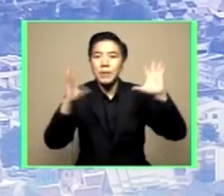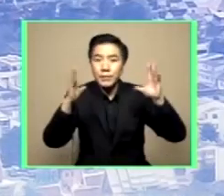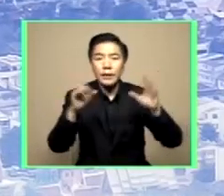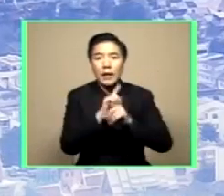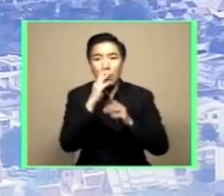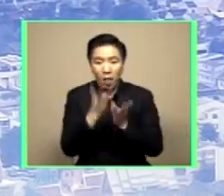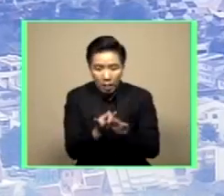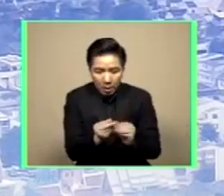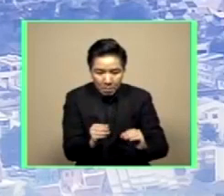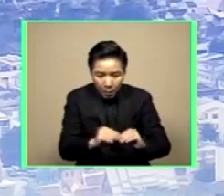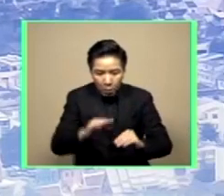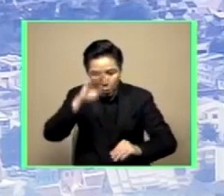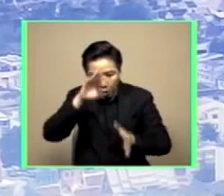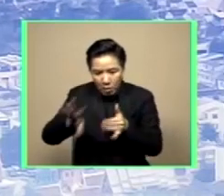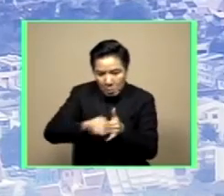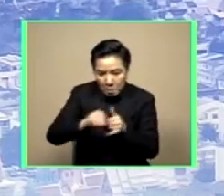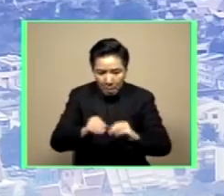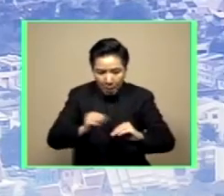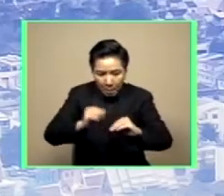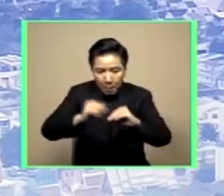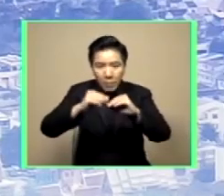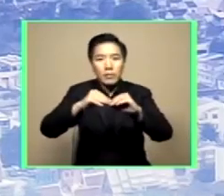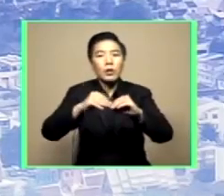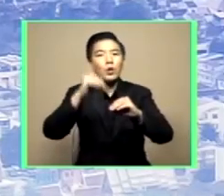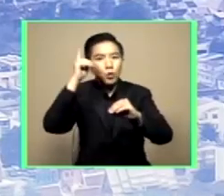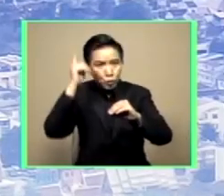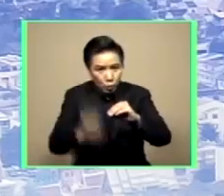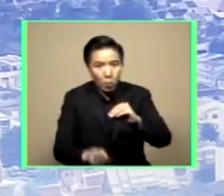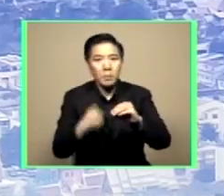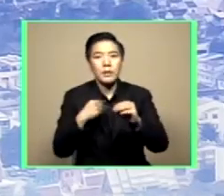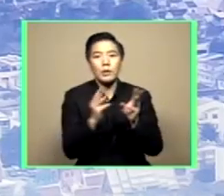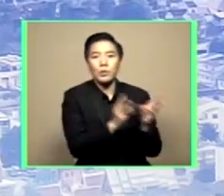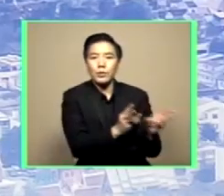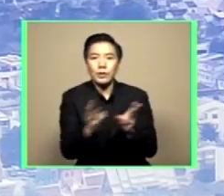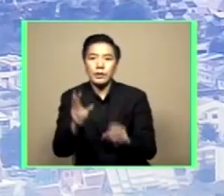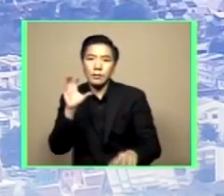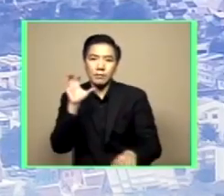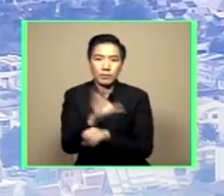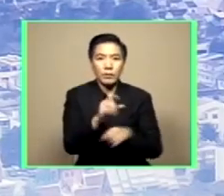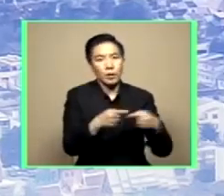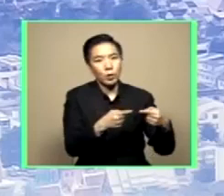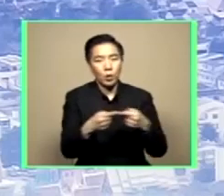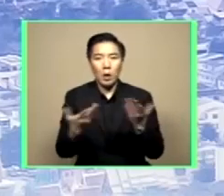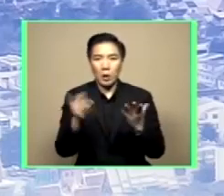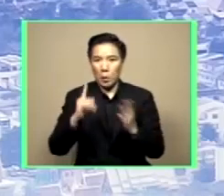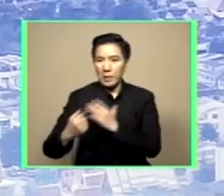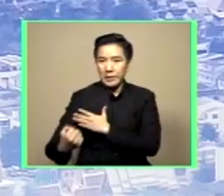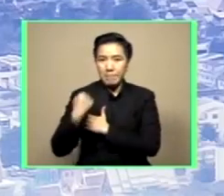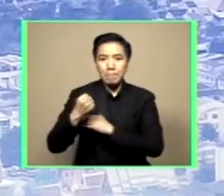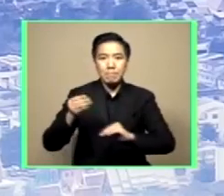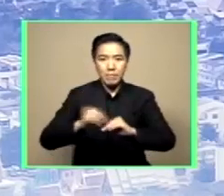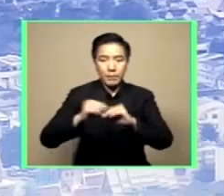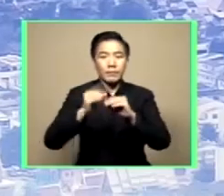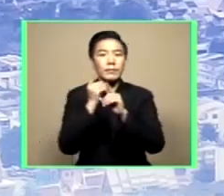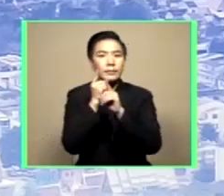ขมันเพิ่มขึ้นนั่นหมายความว่าสิ่งที่จะเกิดขึ้นตามมาก็ต้องเข้มตาม